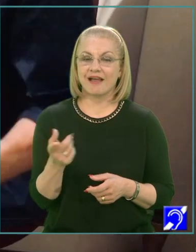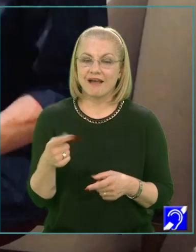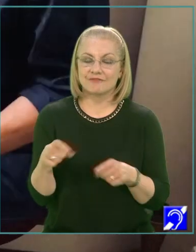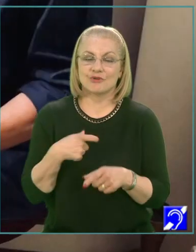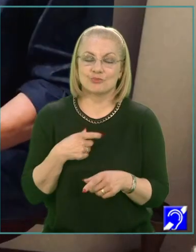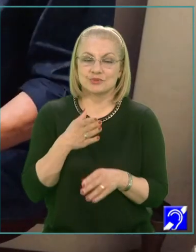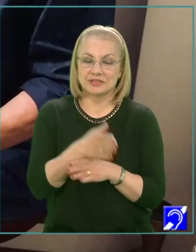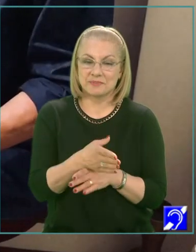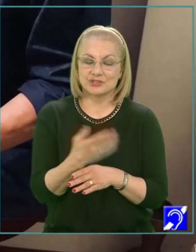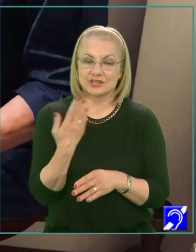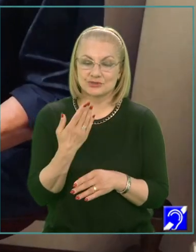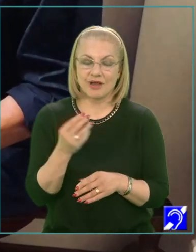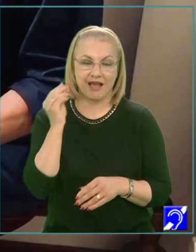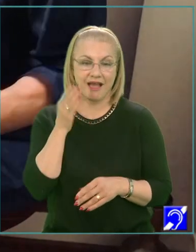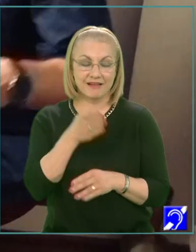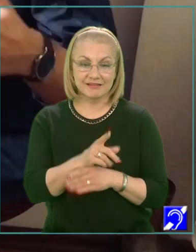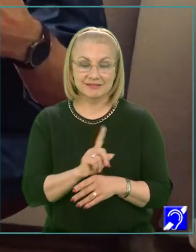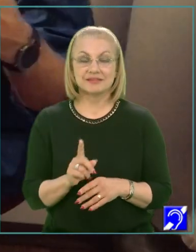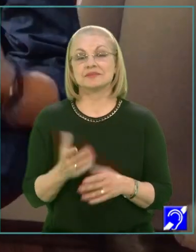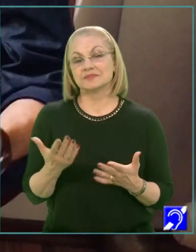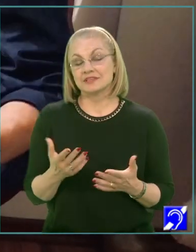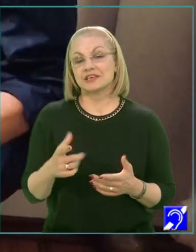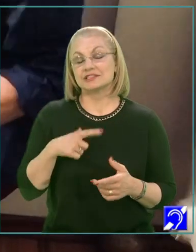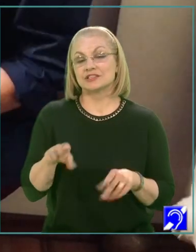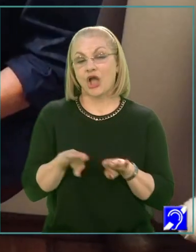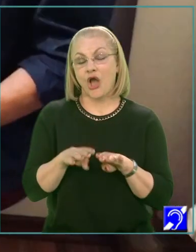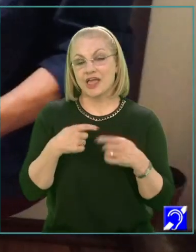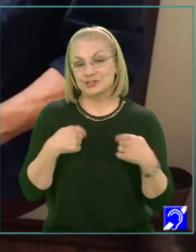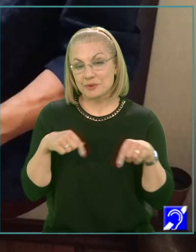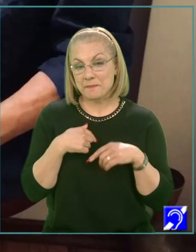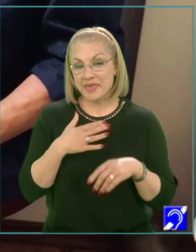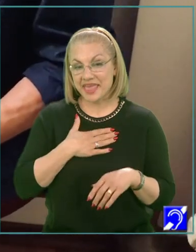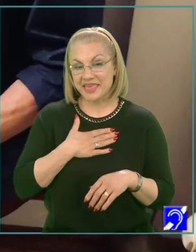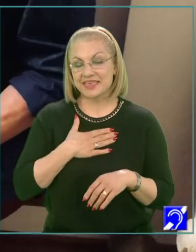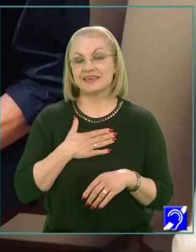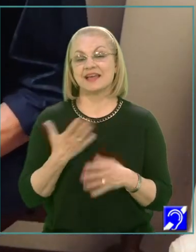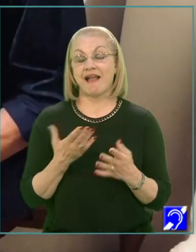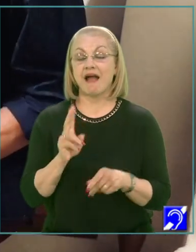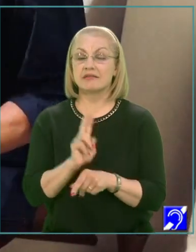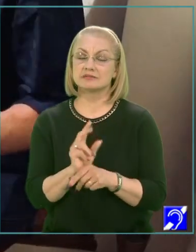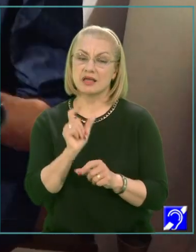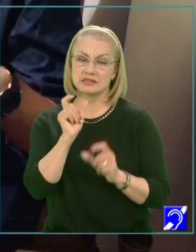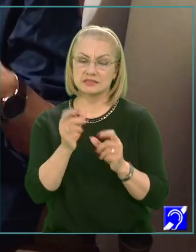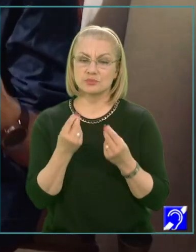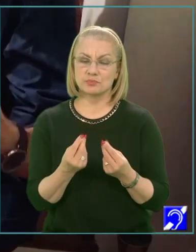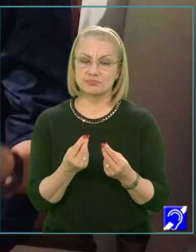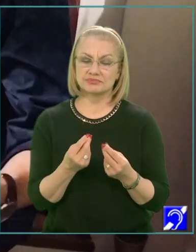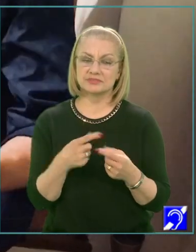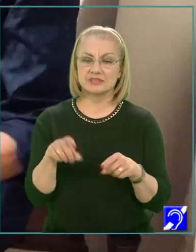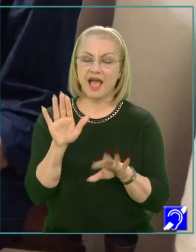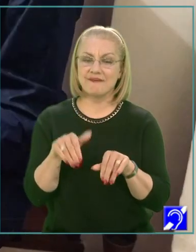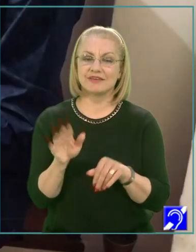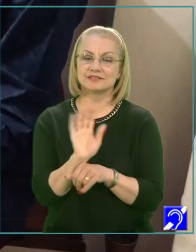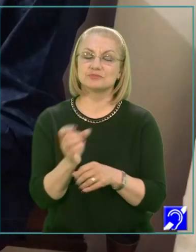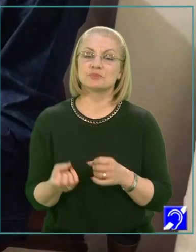nu puteți învăța instituționalizat și sunt colegii mei care se asigură să aveți emisiuni